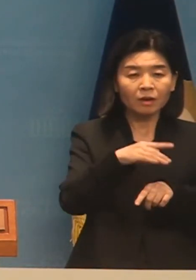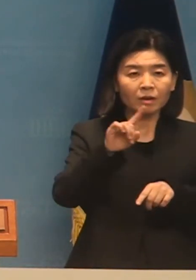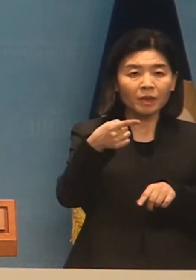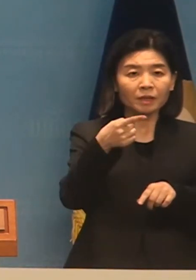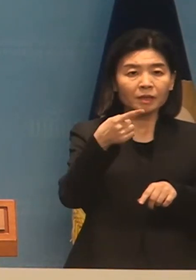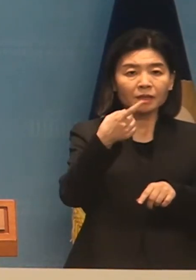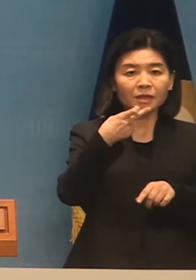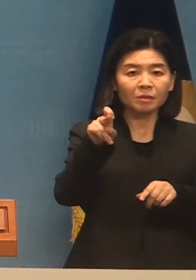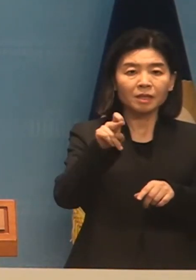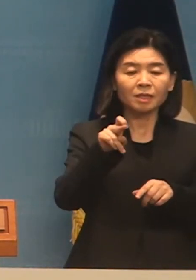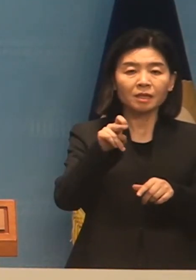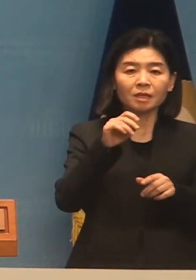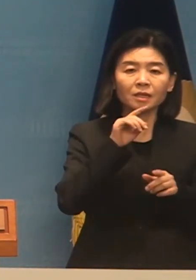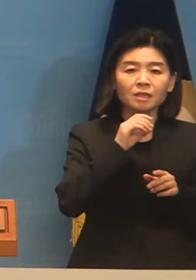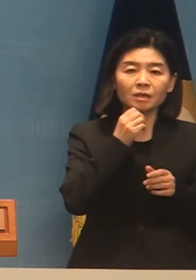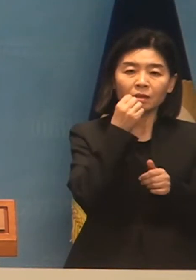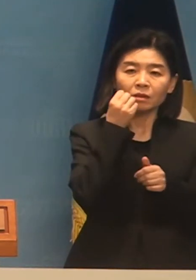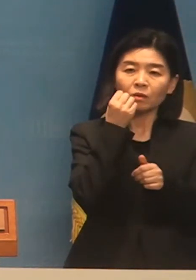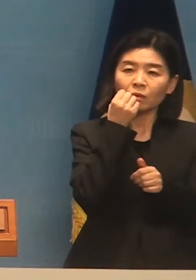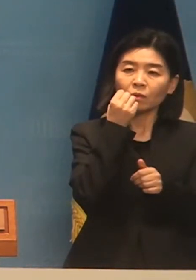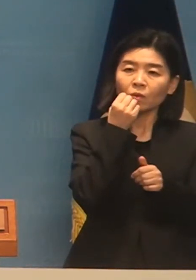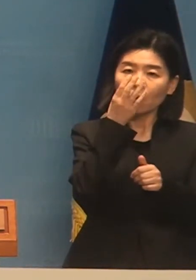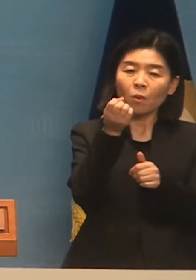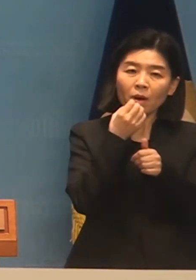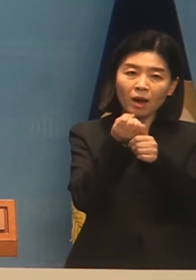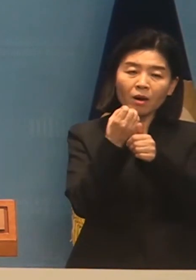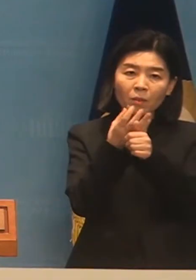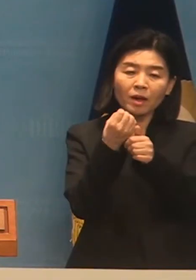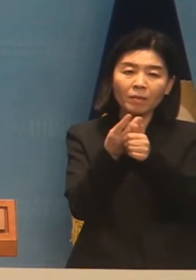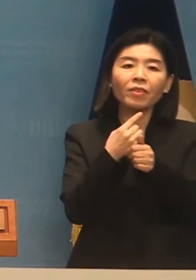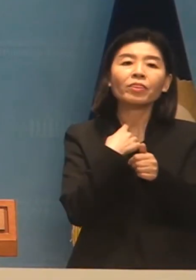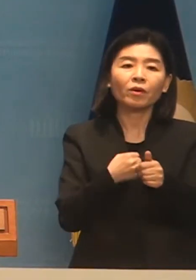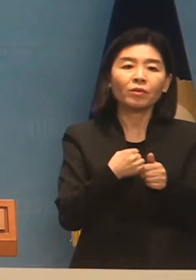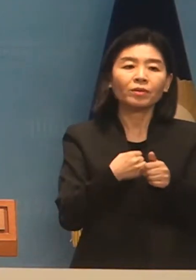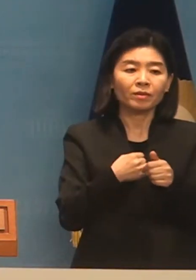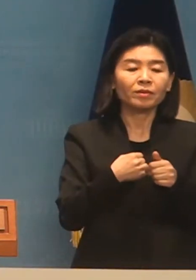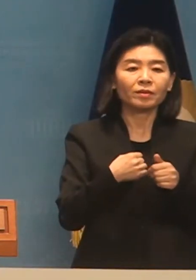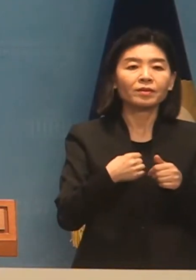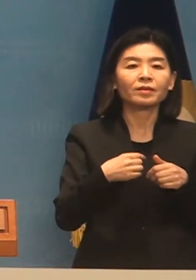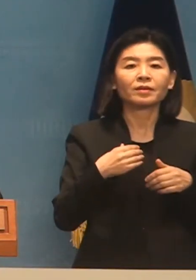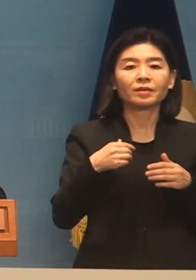112회 고발한 시민단체 사법정의 바로 세우기 진행의 상임대표 김학의입니다.